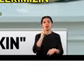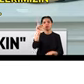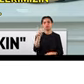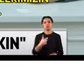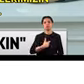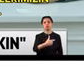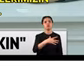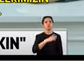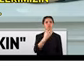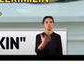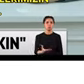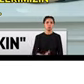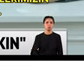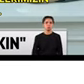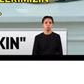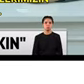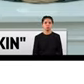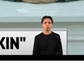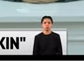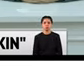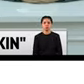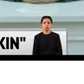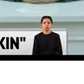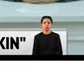neden gittiğini ve neden buna zorlandığını gayet iyi biliyoruz.